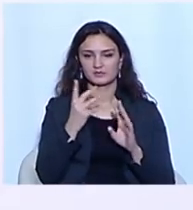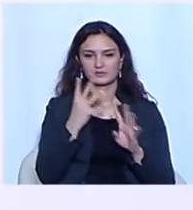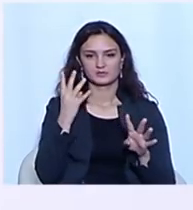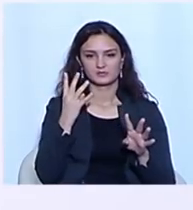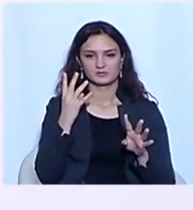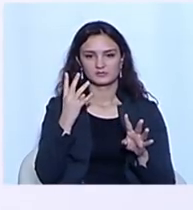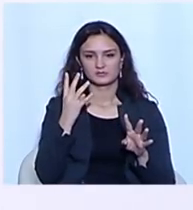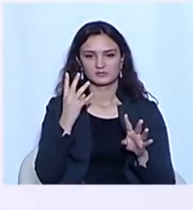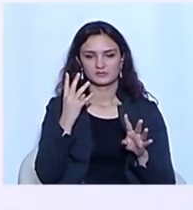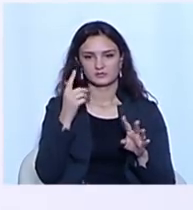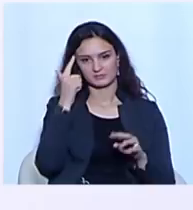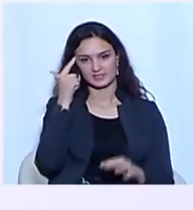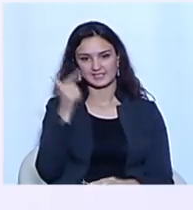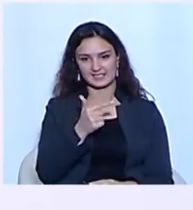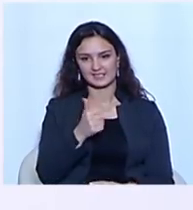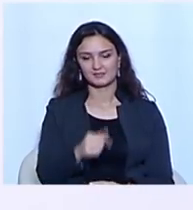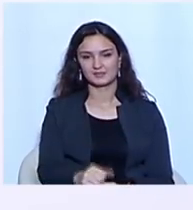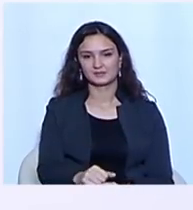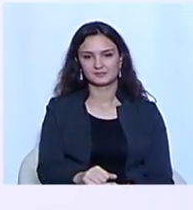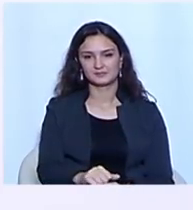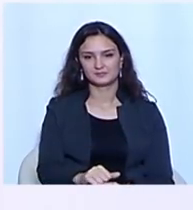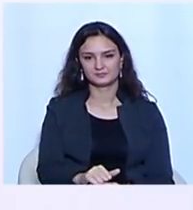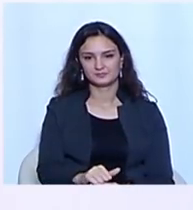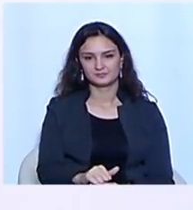რიგში განათლება